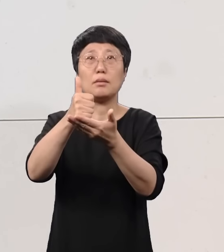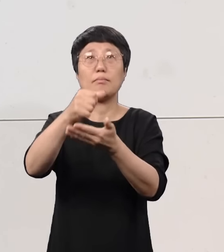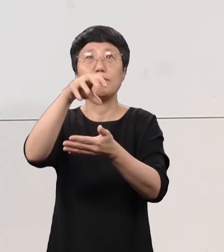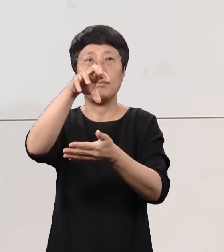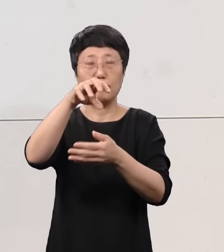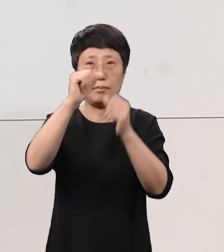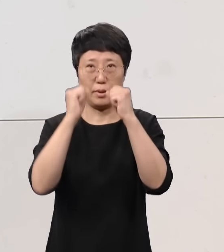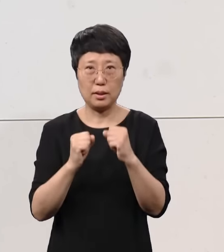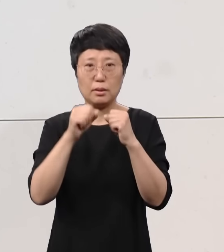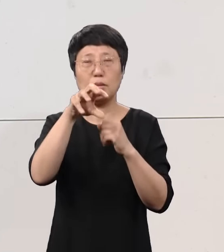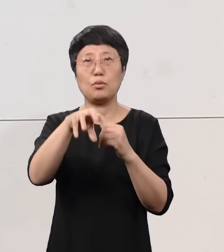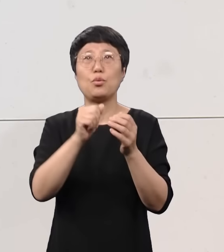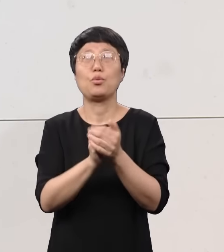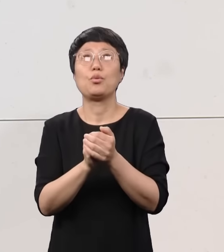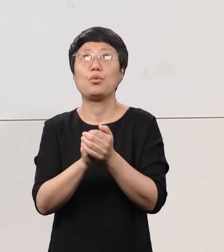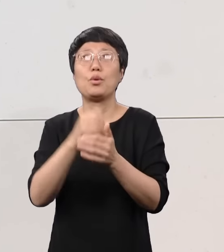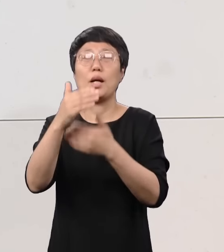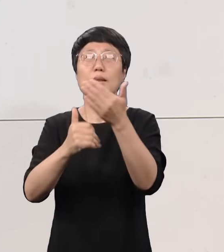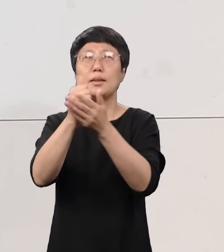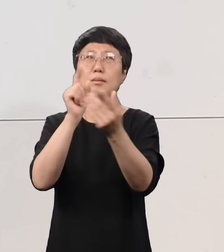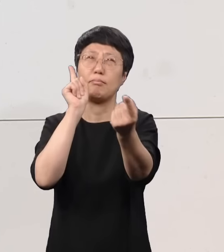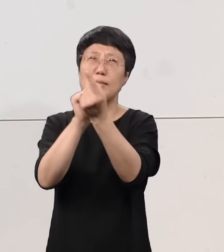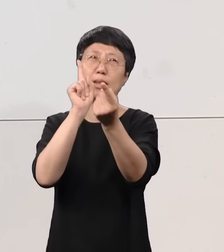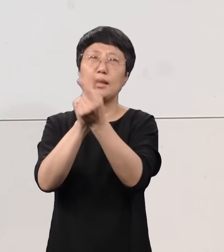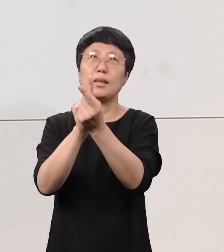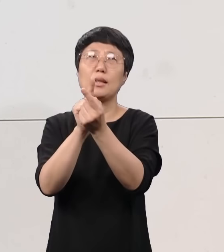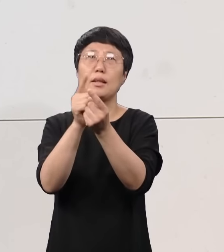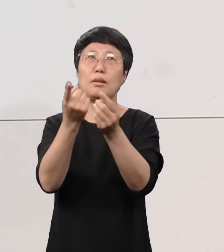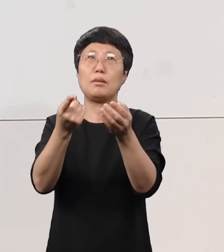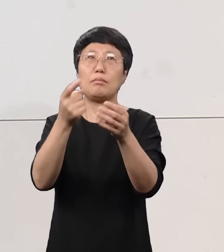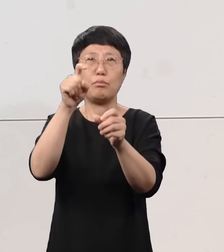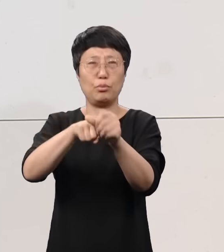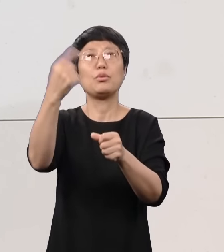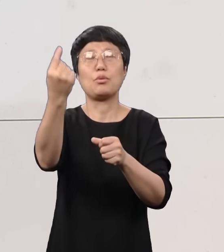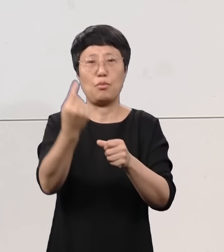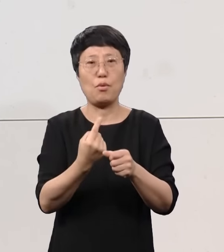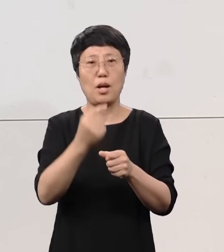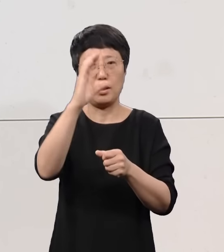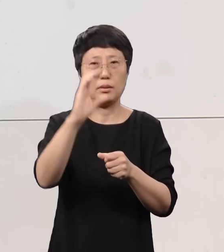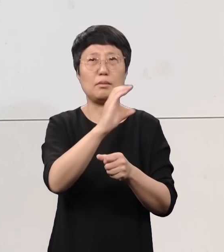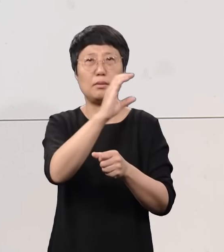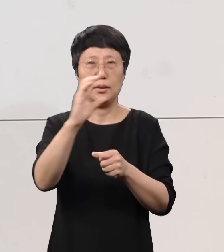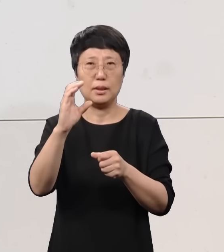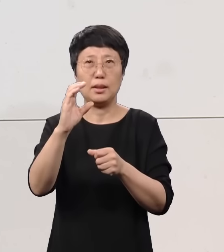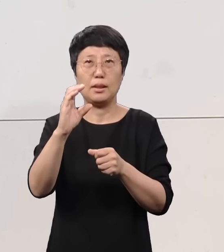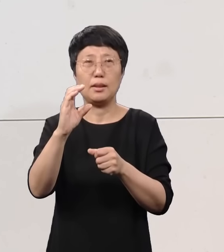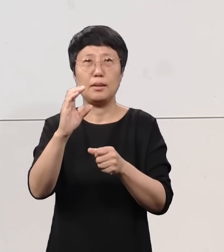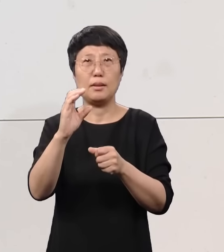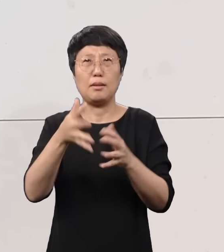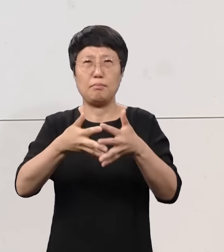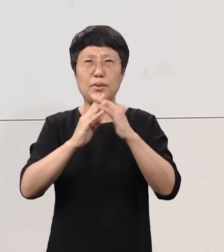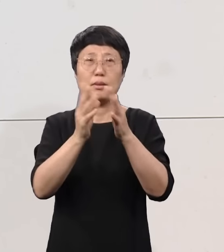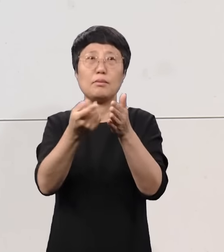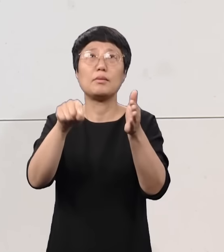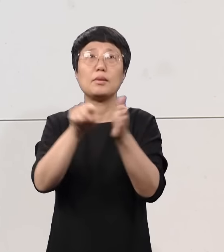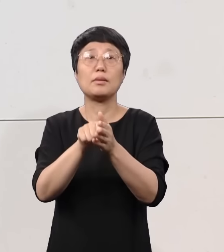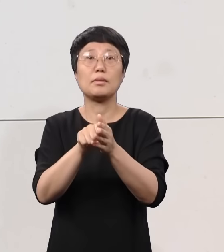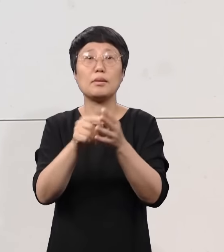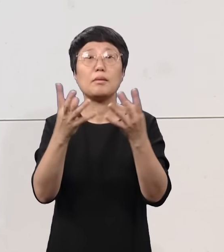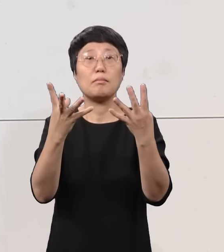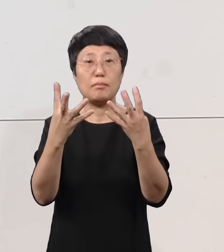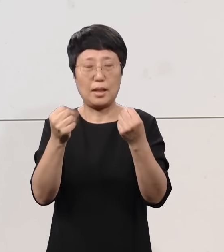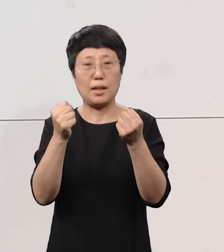되는 성을 짓는데 우리 신자들 많은 마음과 또 격려와 위로의